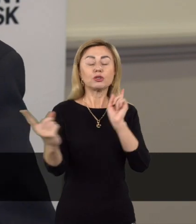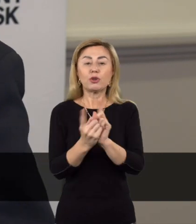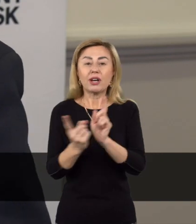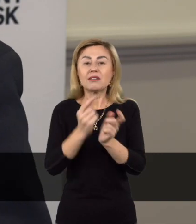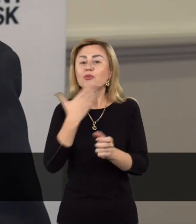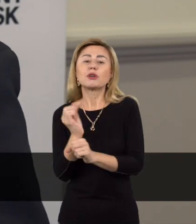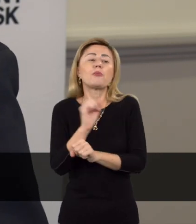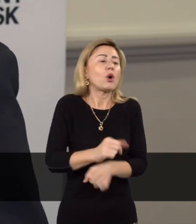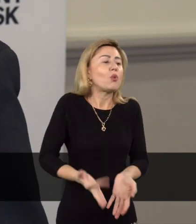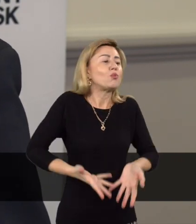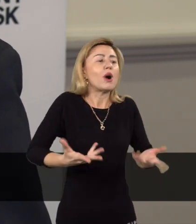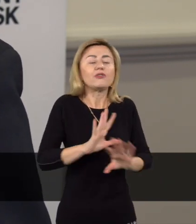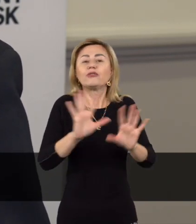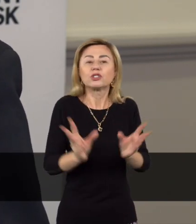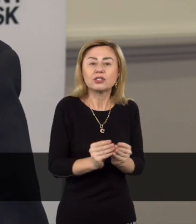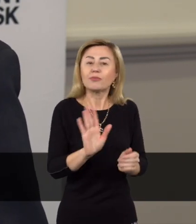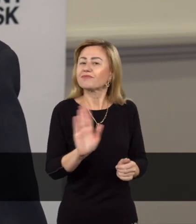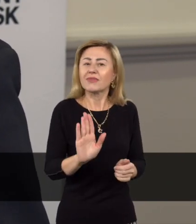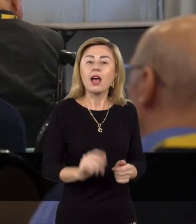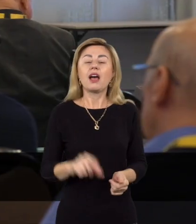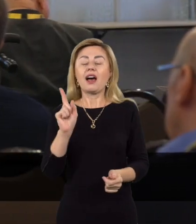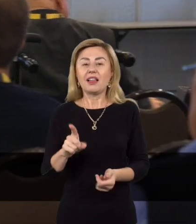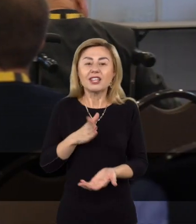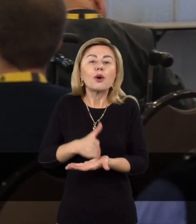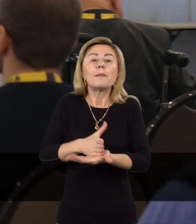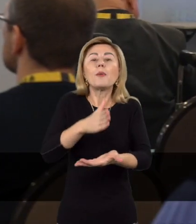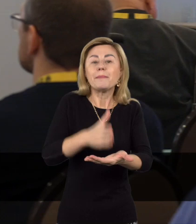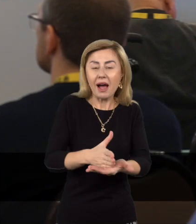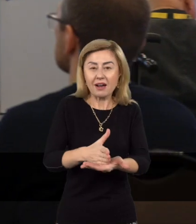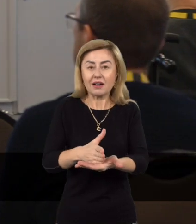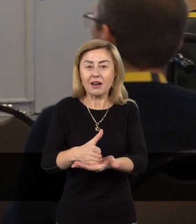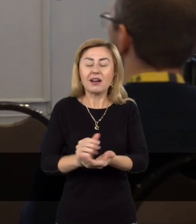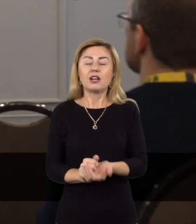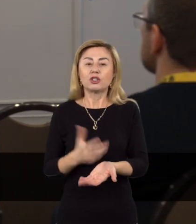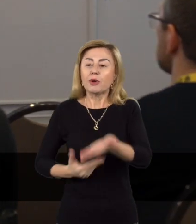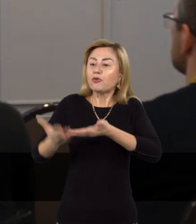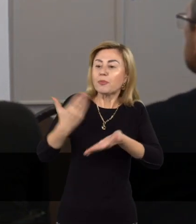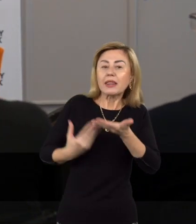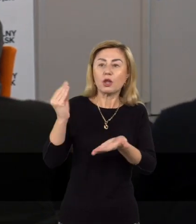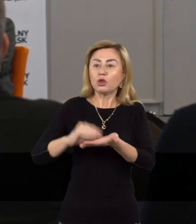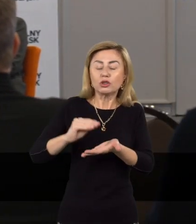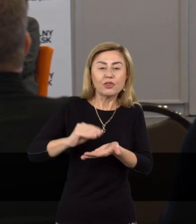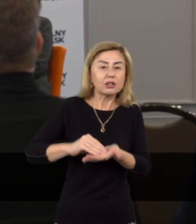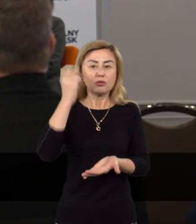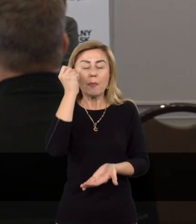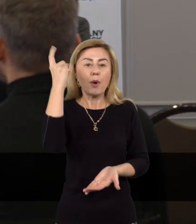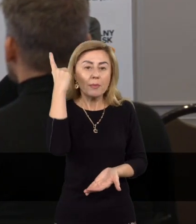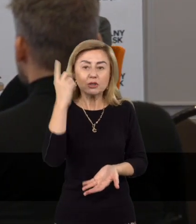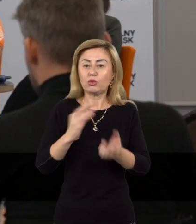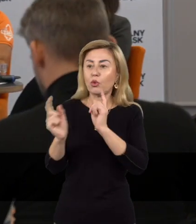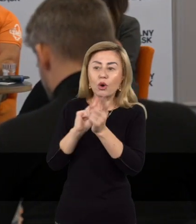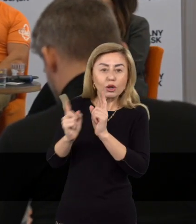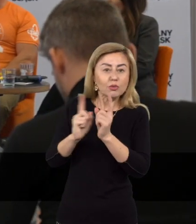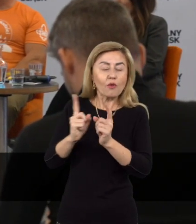spotkanie nie rozwiąże tych wszystkich problemów, ale na pewno będzie takim ważnym elementem do wymiany pomysłów, doświadczeń,